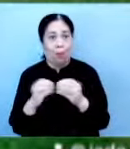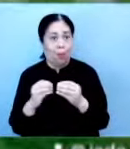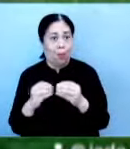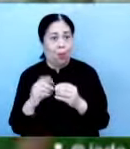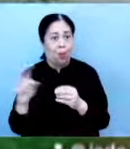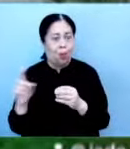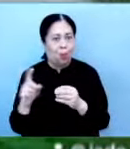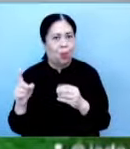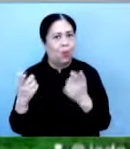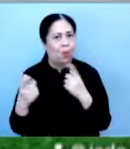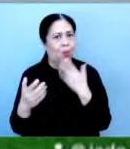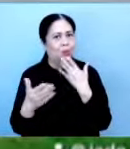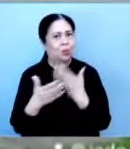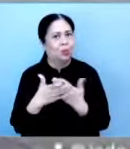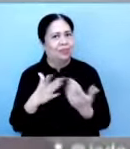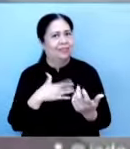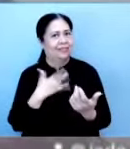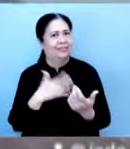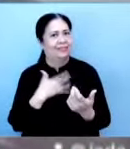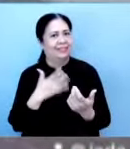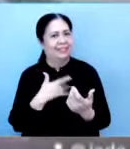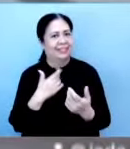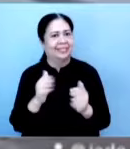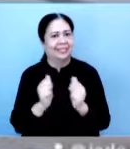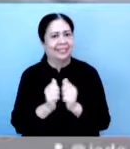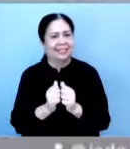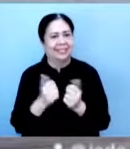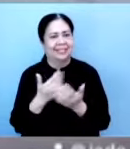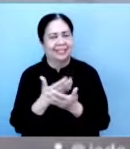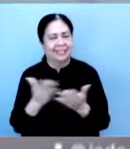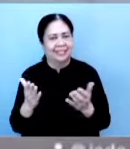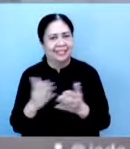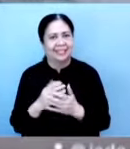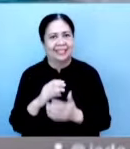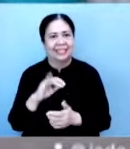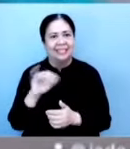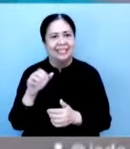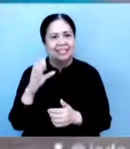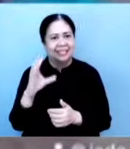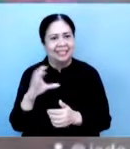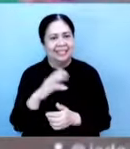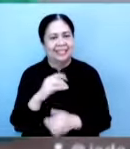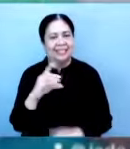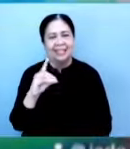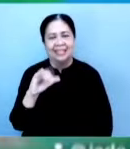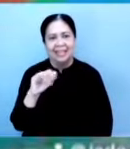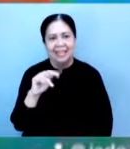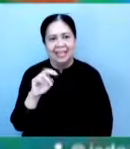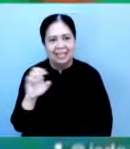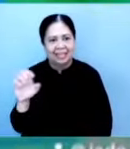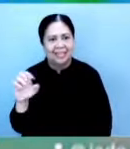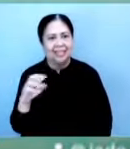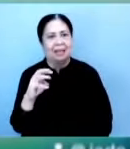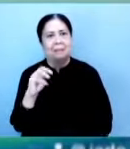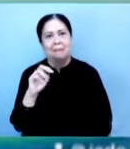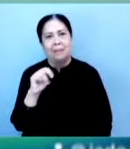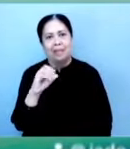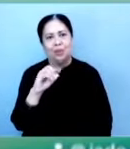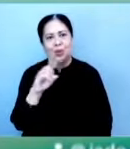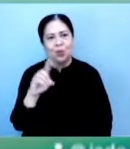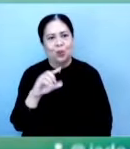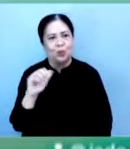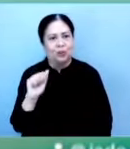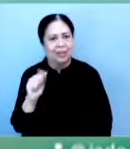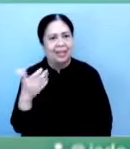nakaka-good vibes na paandar kasama natin sina JC at Diane Mendoza Good morning